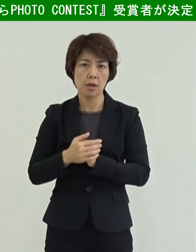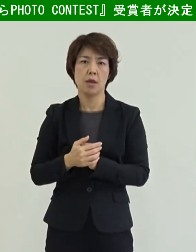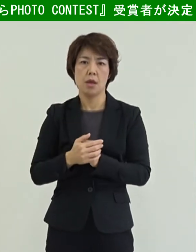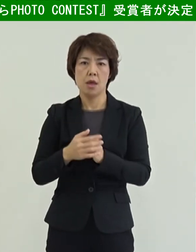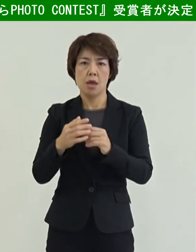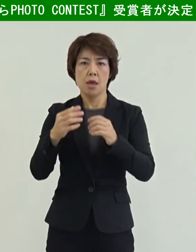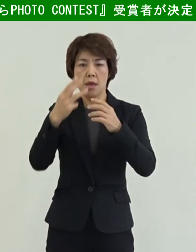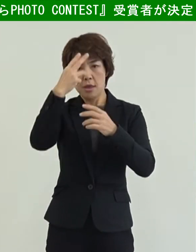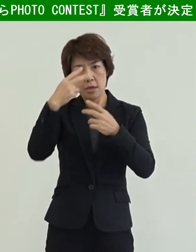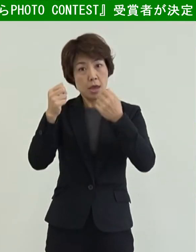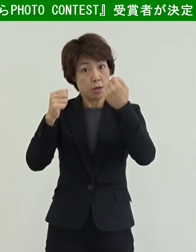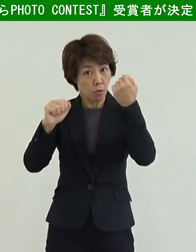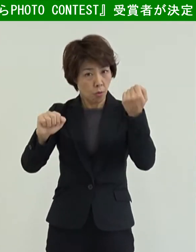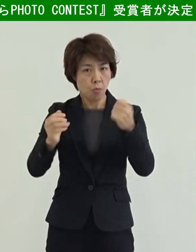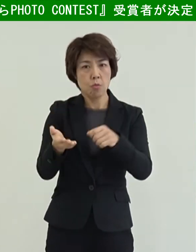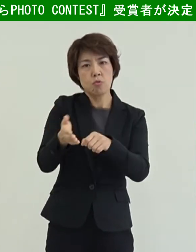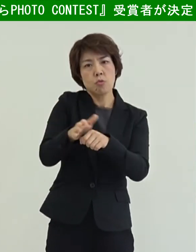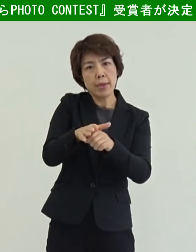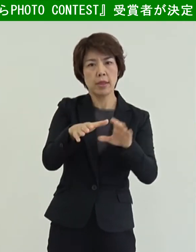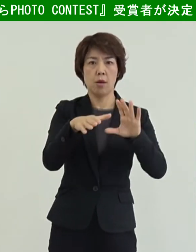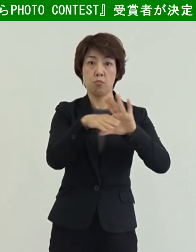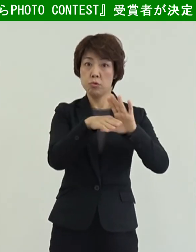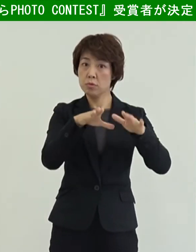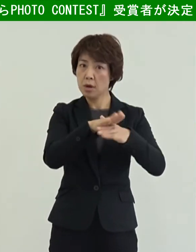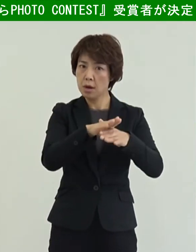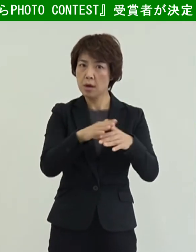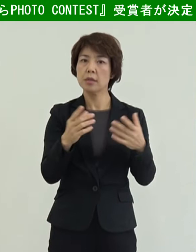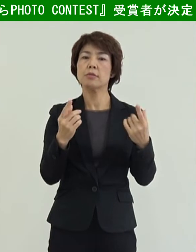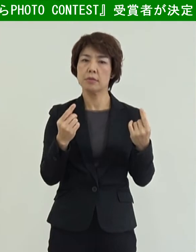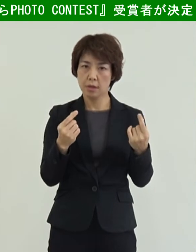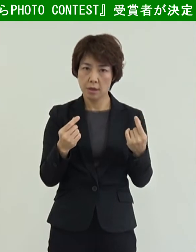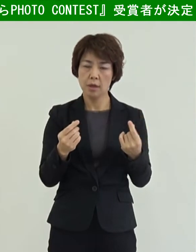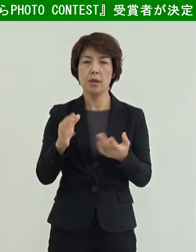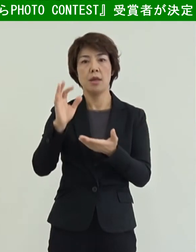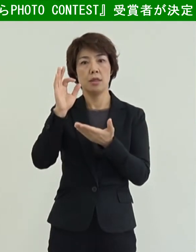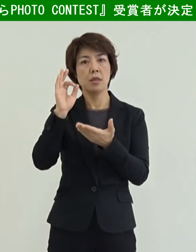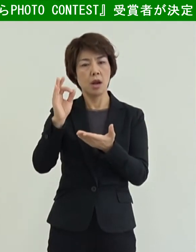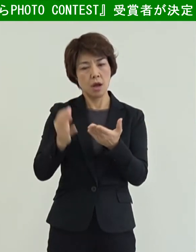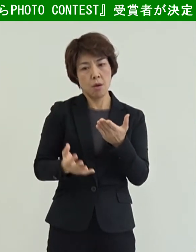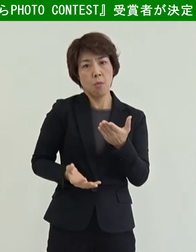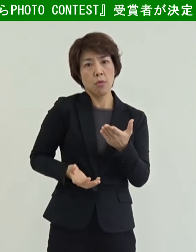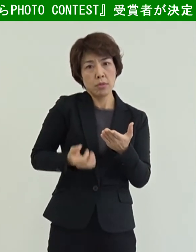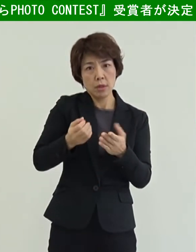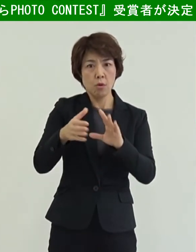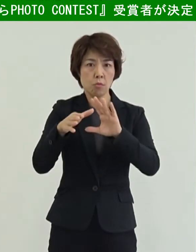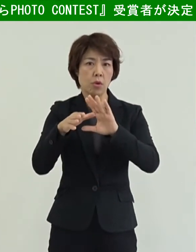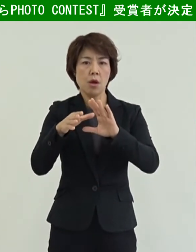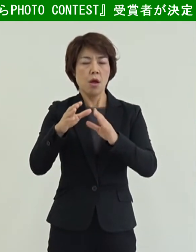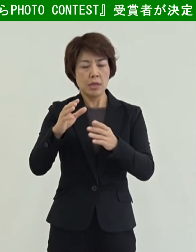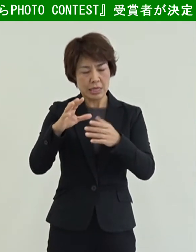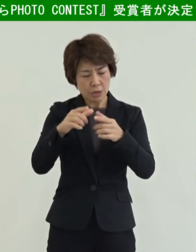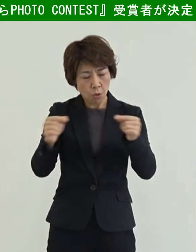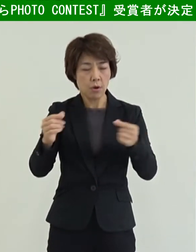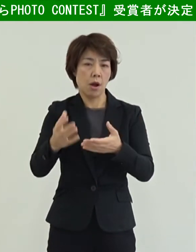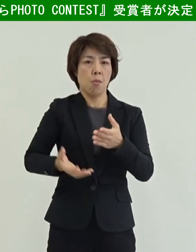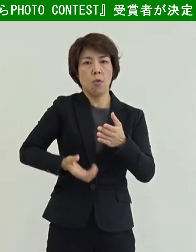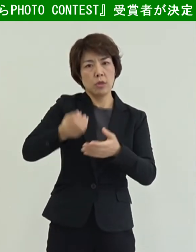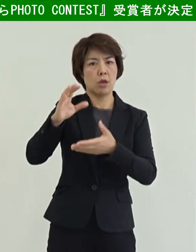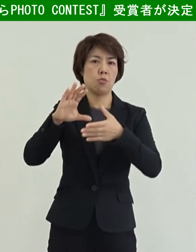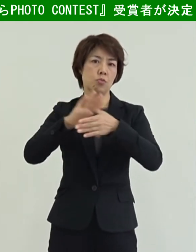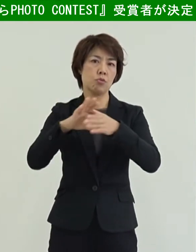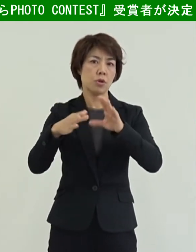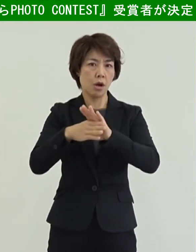芸能もひっくるめて文化ですね日本が持っているその文化を残すそう